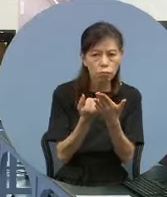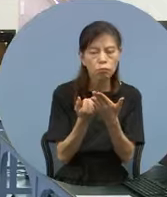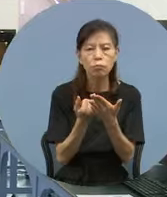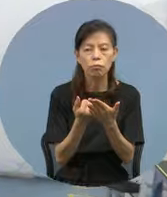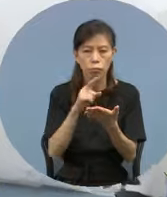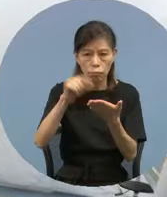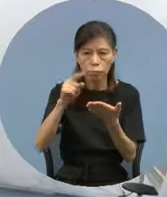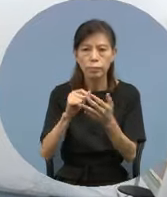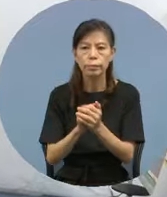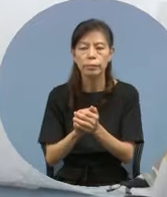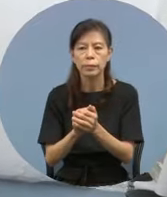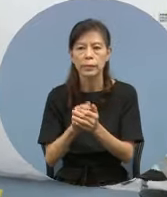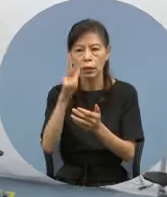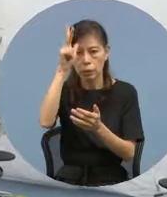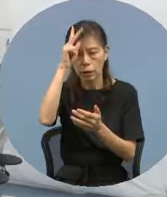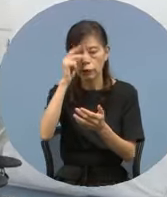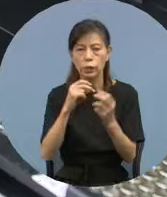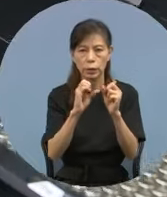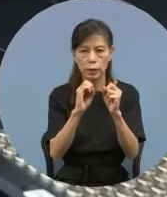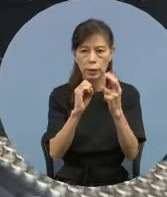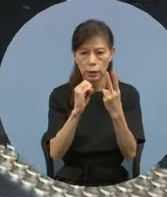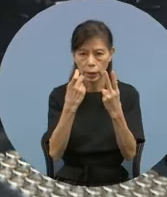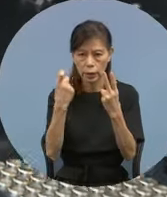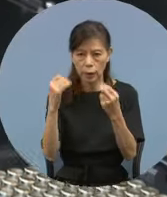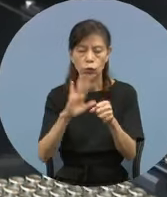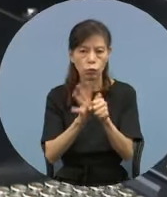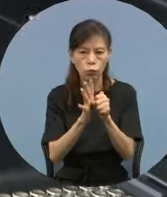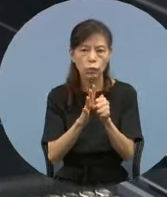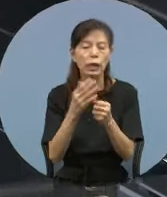估，符合為政府提供2019冠狀病毒